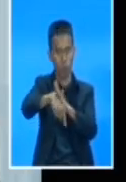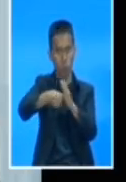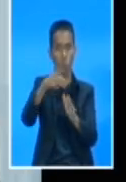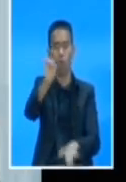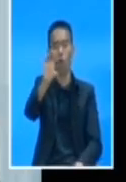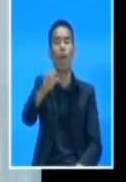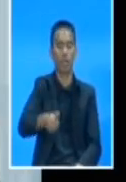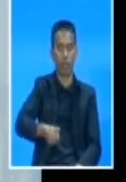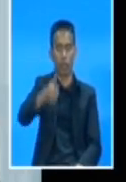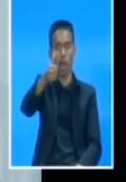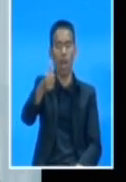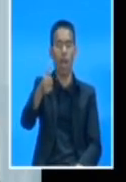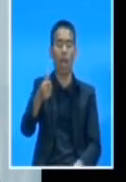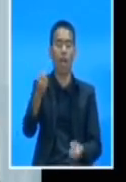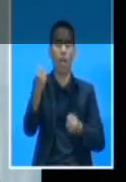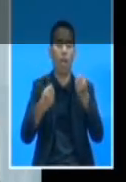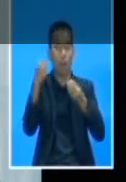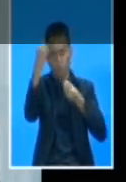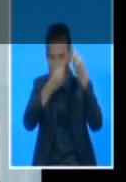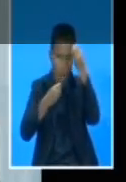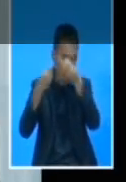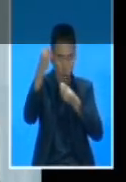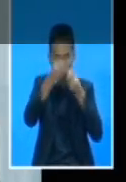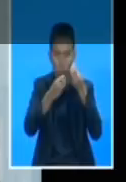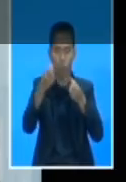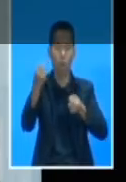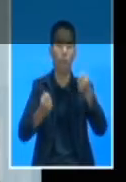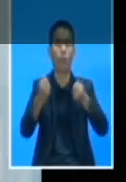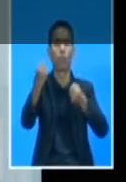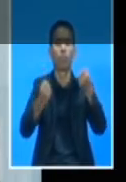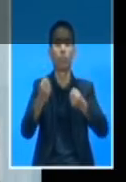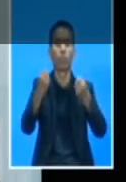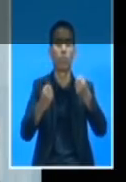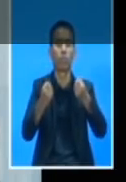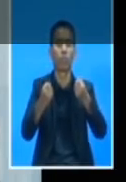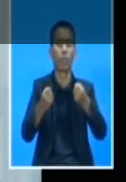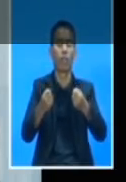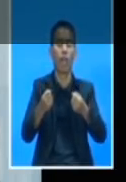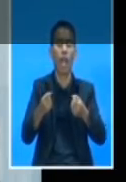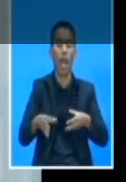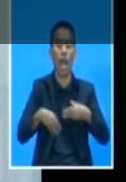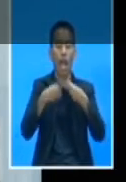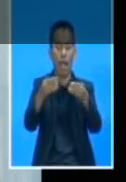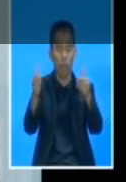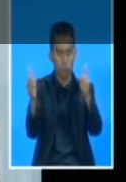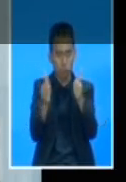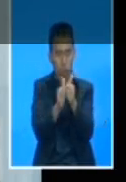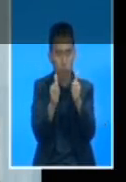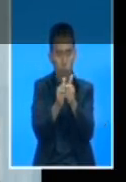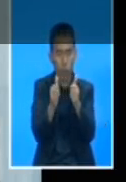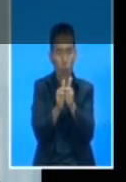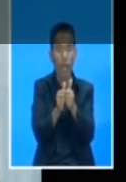ขับเมาแล้วขับให้ไปรณรงค์เมาไม่ขับให้ไปเป็นผู้ช่วยสอบ